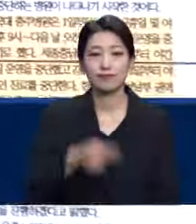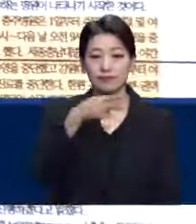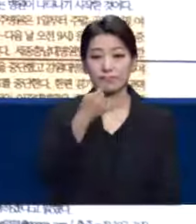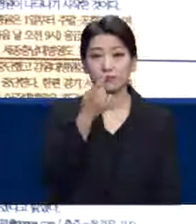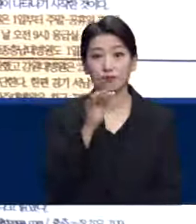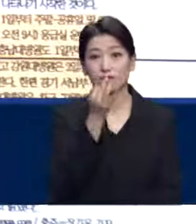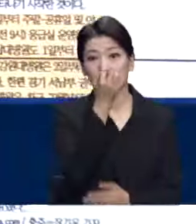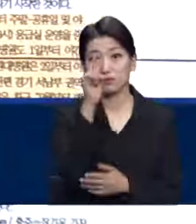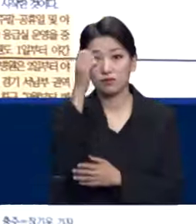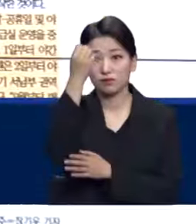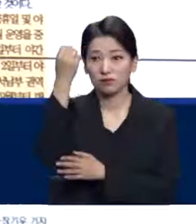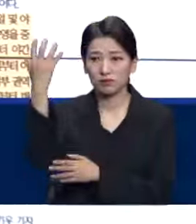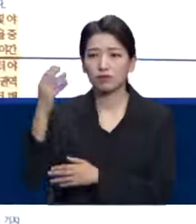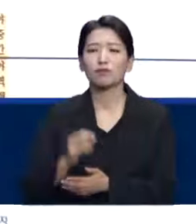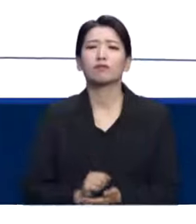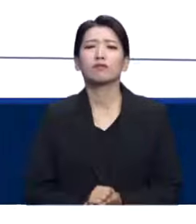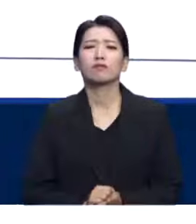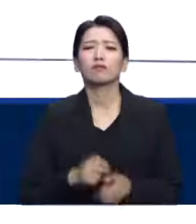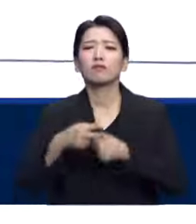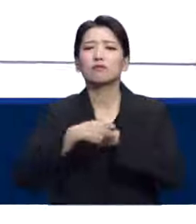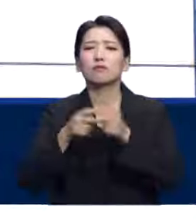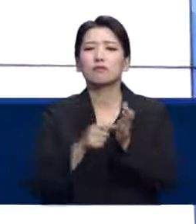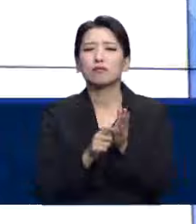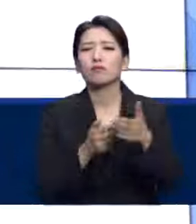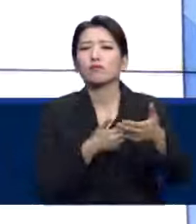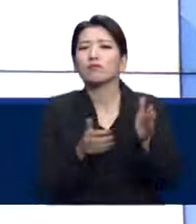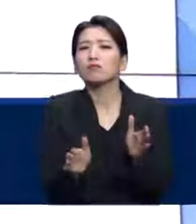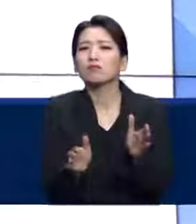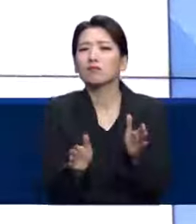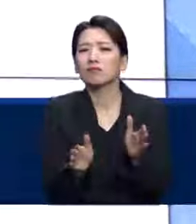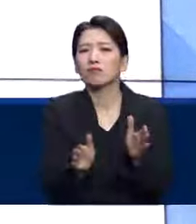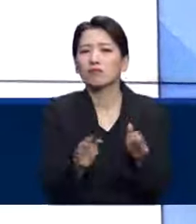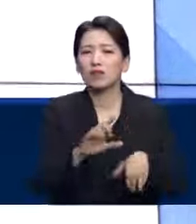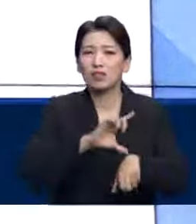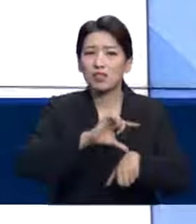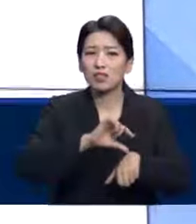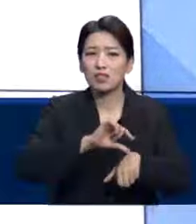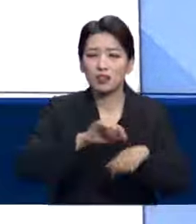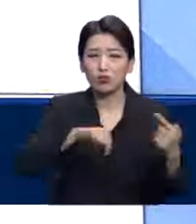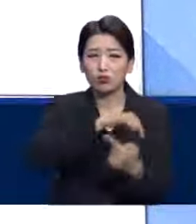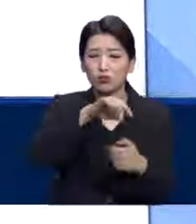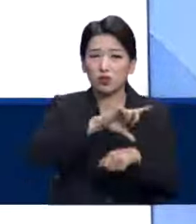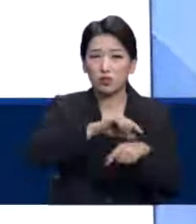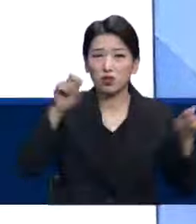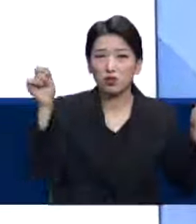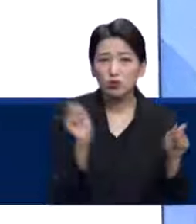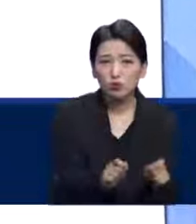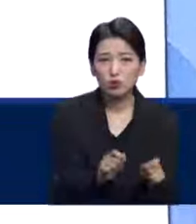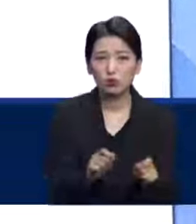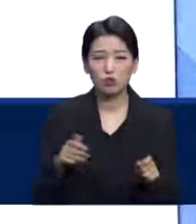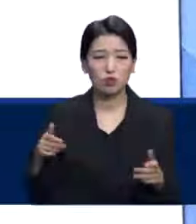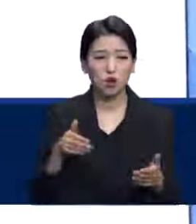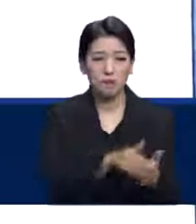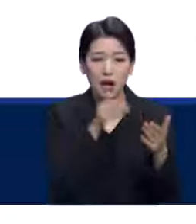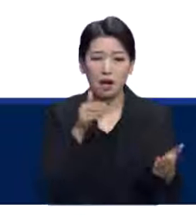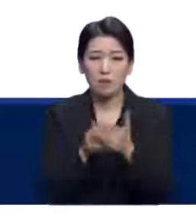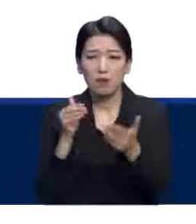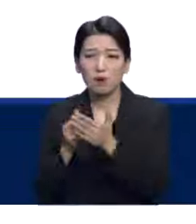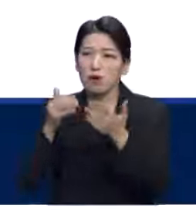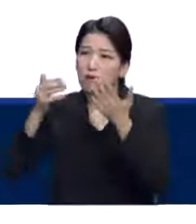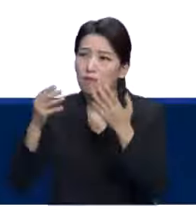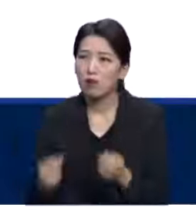동아일보입니다. 응급실 파행 본격화, 야간 주말 폐쇄 확산입니다. 응급실이 폐쇄되는